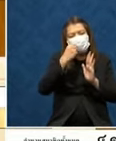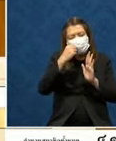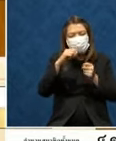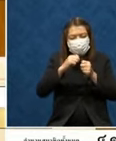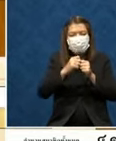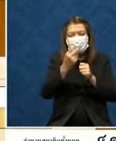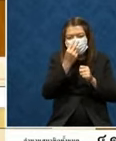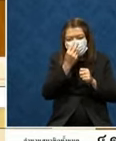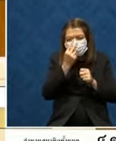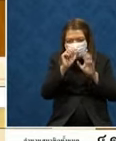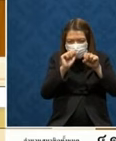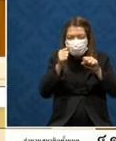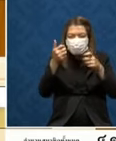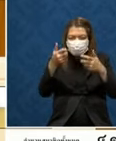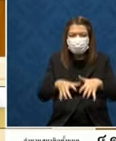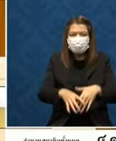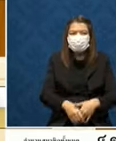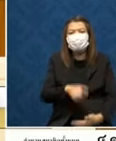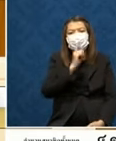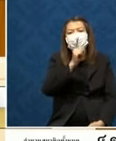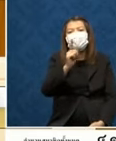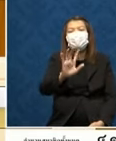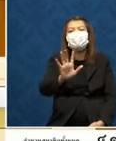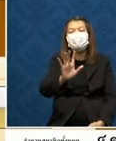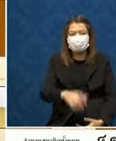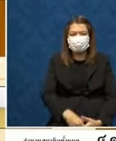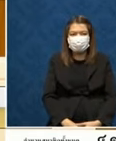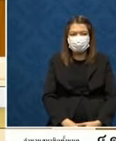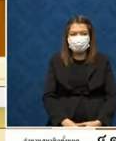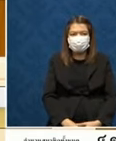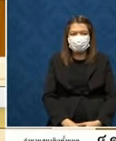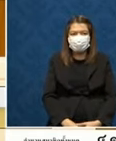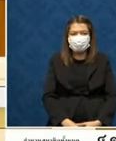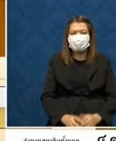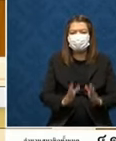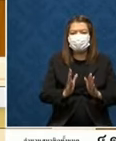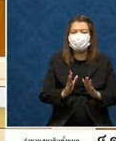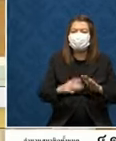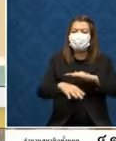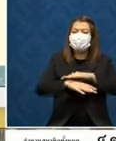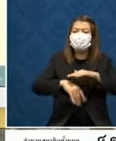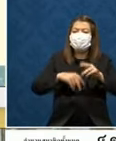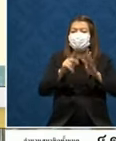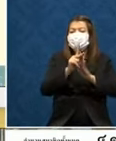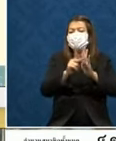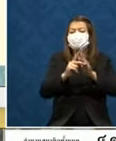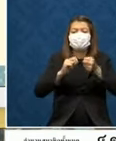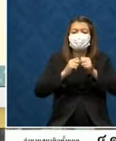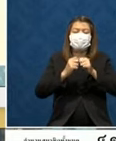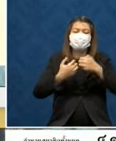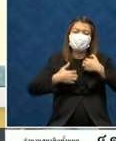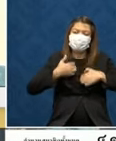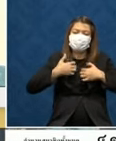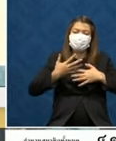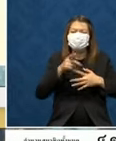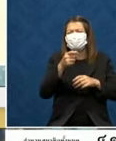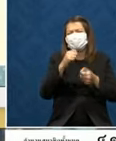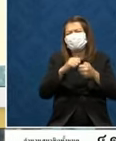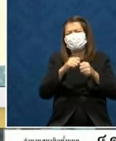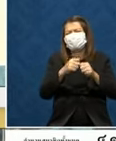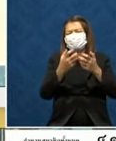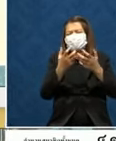เท่าที่ผมสังเกตมาผมไม่ว่าอะไรท่านน่ะนะแต่อย่าลืมว่าคนที่เหลือนะเค้าอยู่ภายใต้กฎหมายเดียวกันเ้าไม่ได้เดือดร้อนมีคุณเดือดร้อนอยู่คน